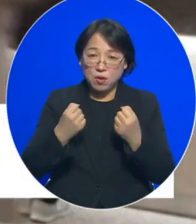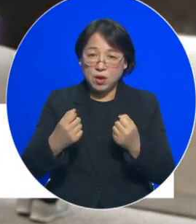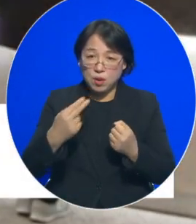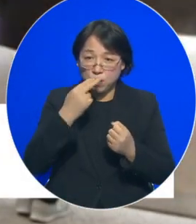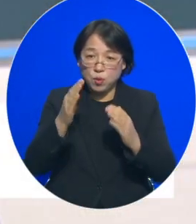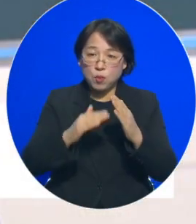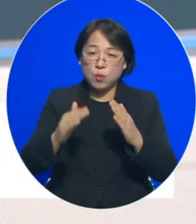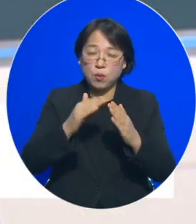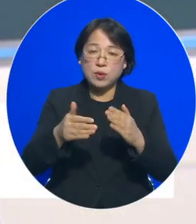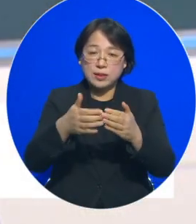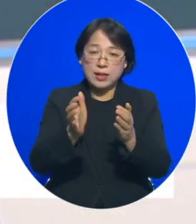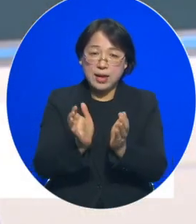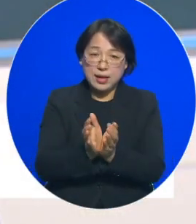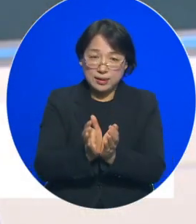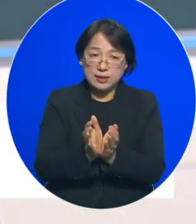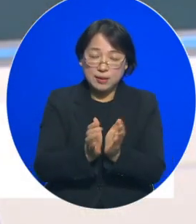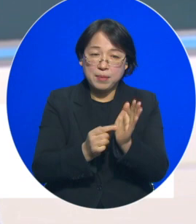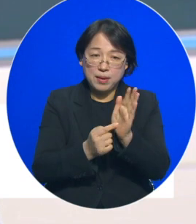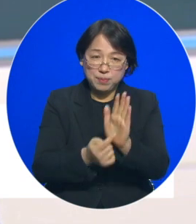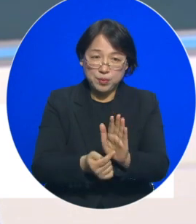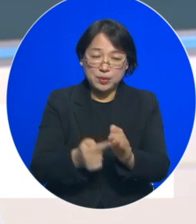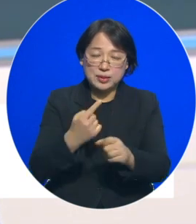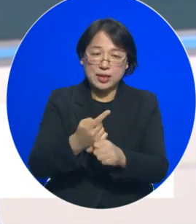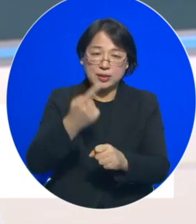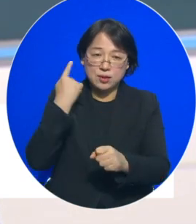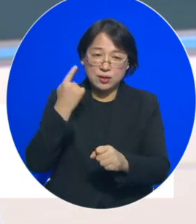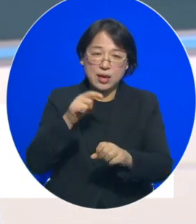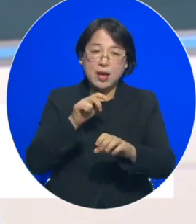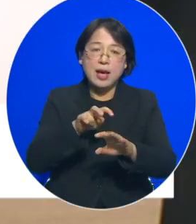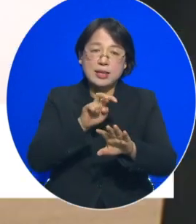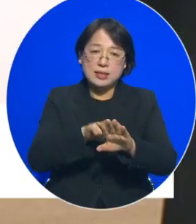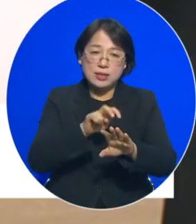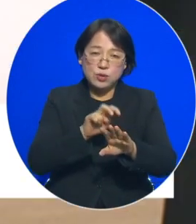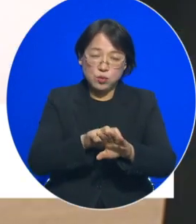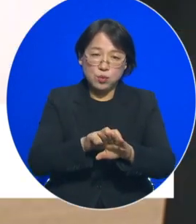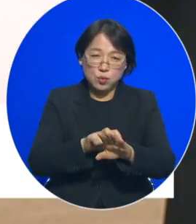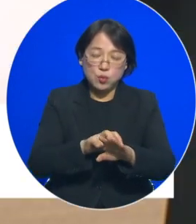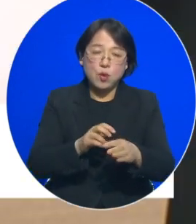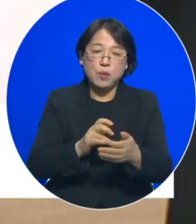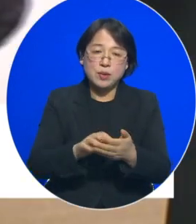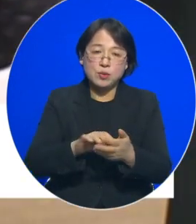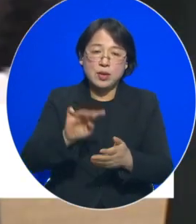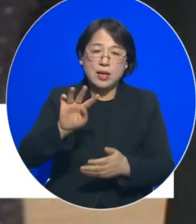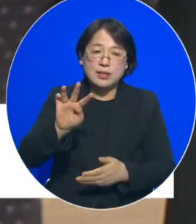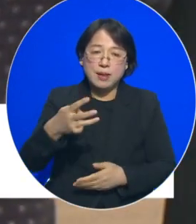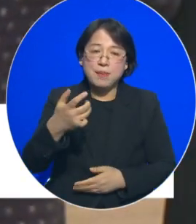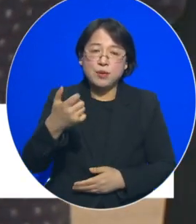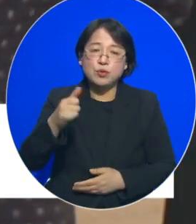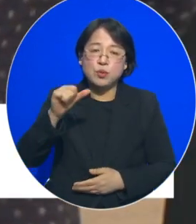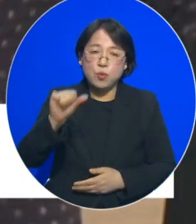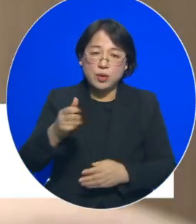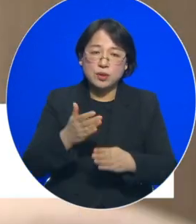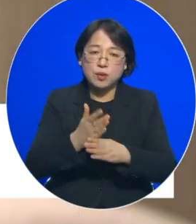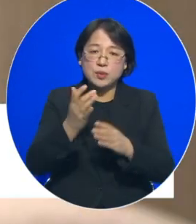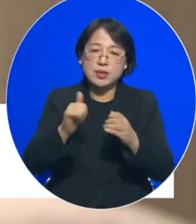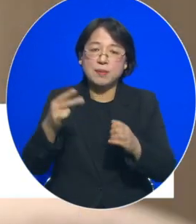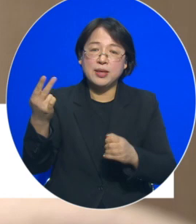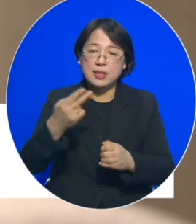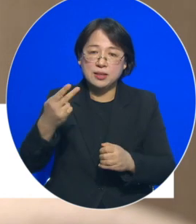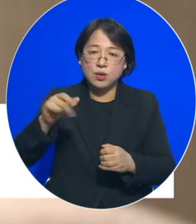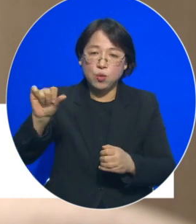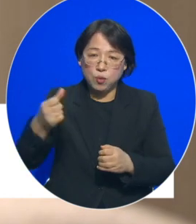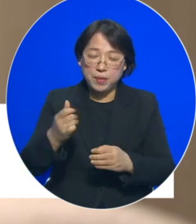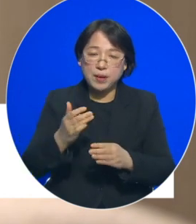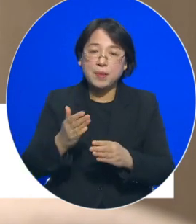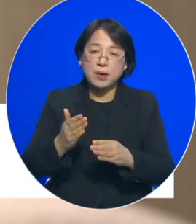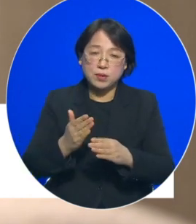국민건강보험공단에 따르면 지난해 외래진료 이용 횟수가 365번을 넘은 사람이 2,510명으로 집계됐습니다.